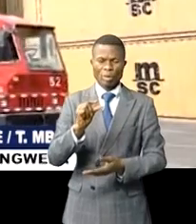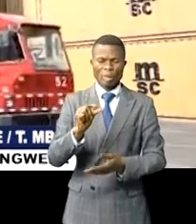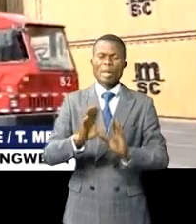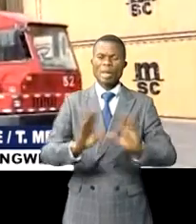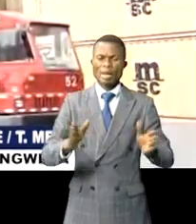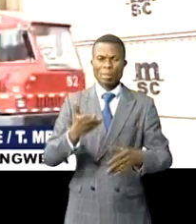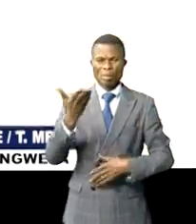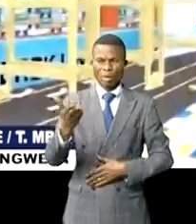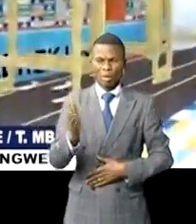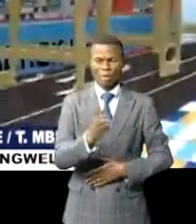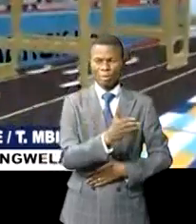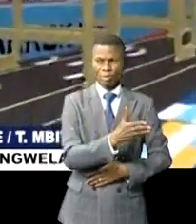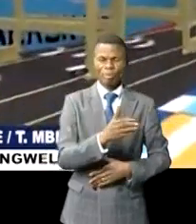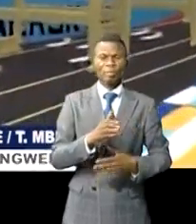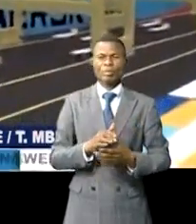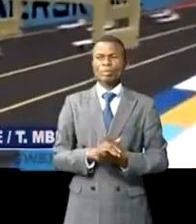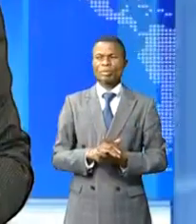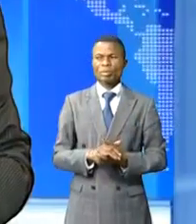compétitif.